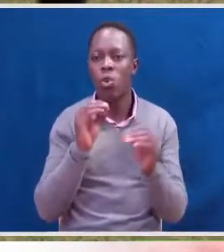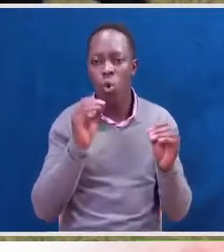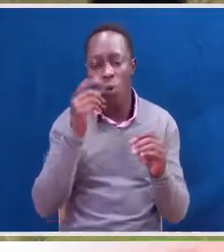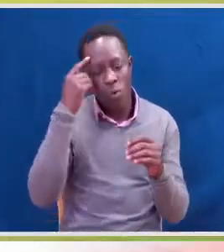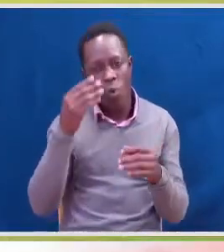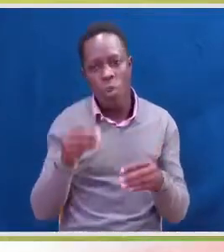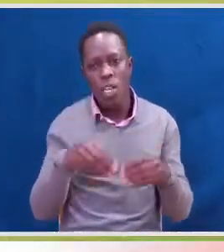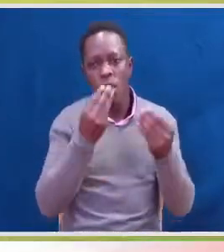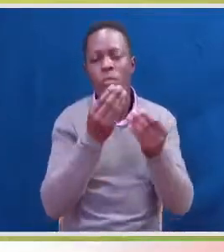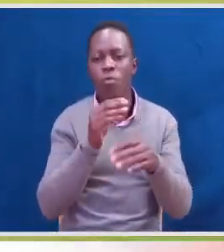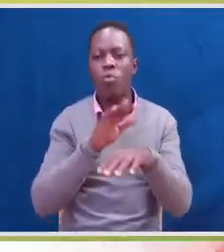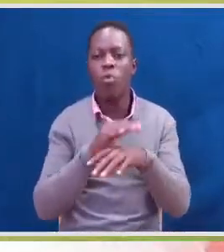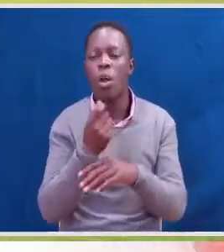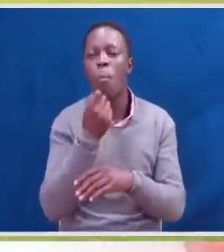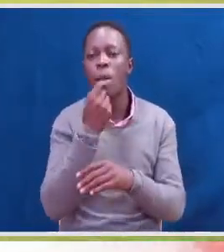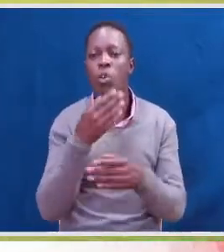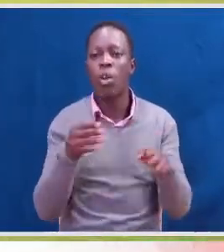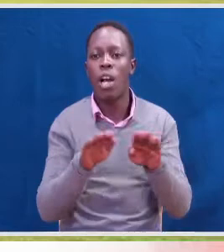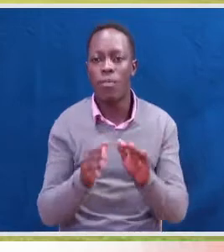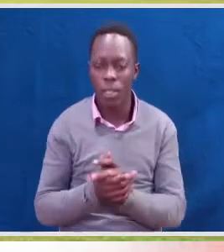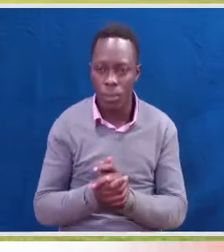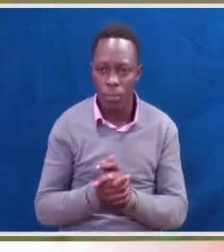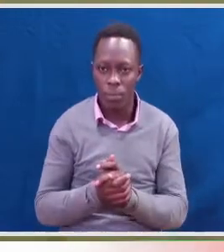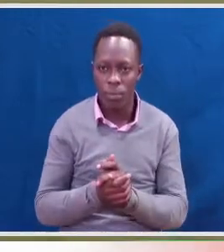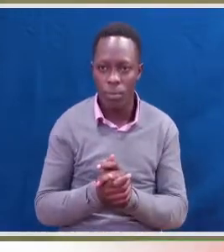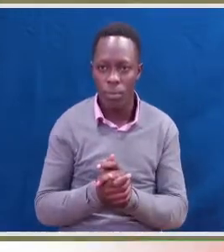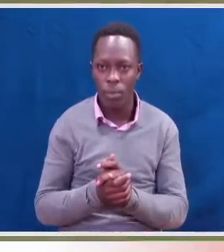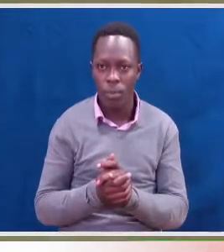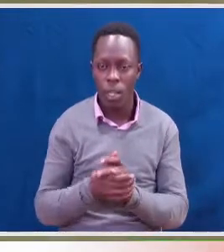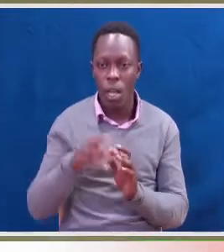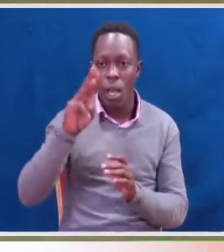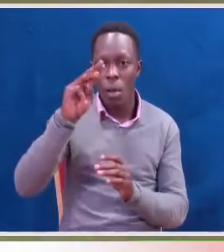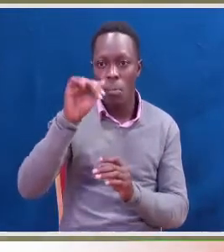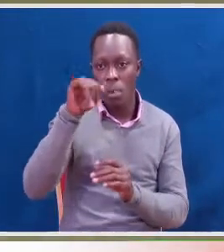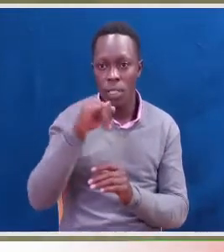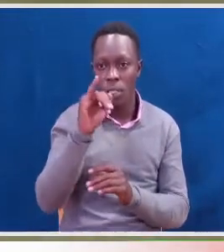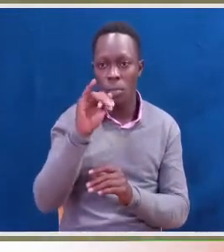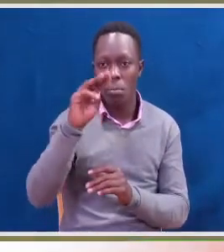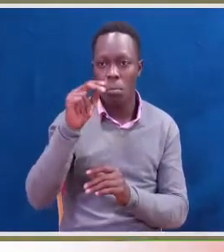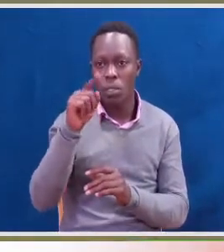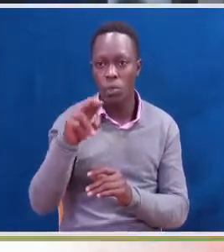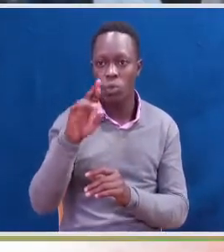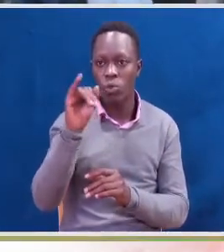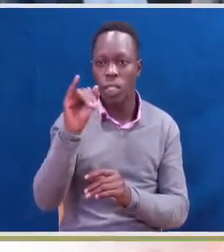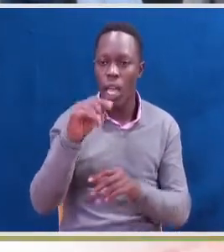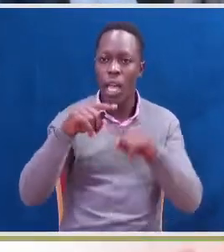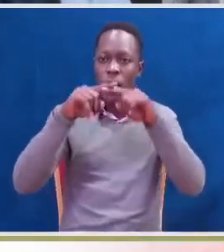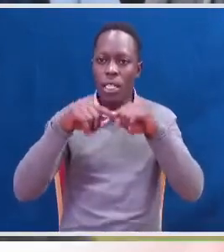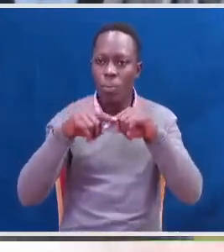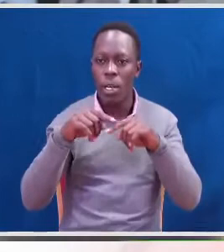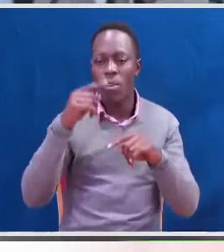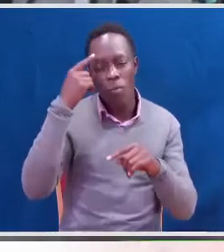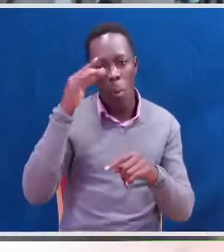cover. So wengi wanaisha kwa sababu ya injuries. Maji Mazuri kwa sasa inategemea changa changa za